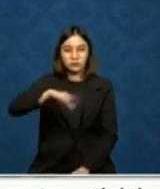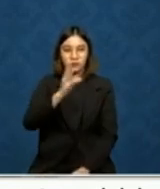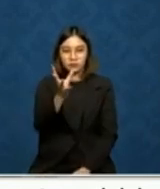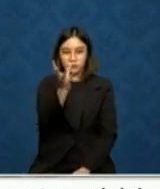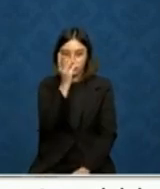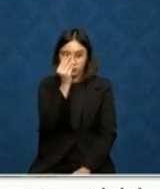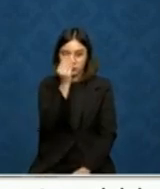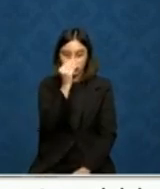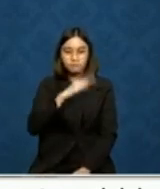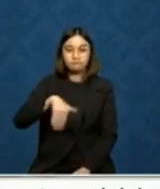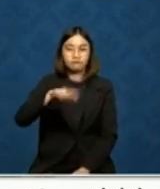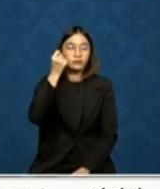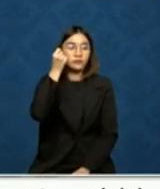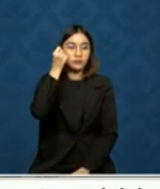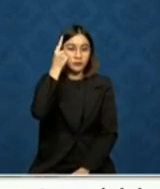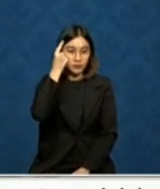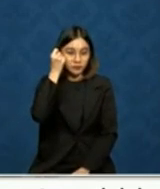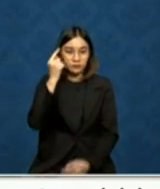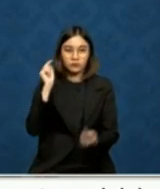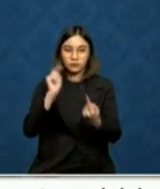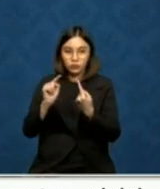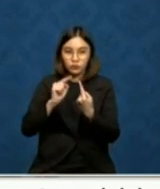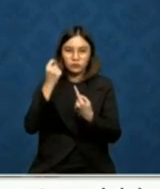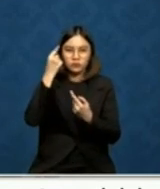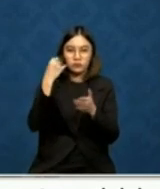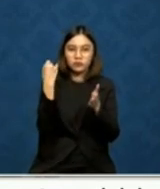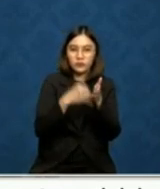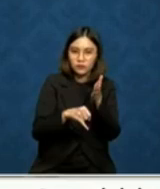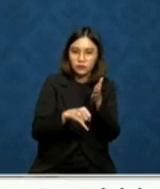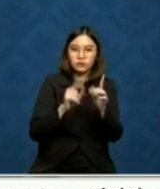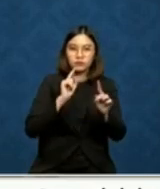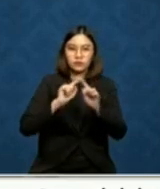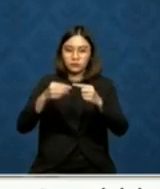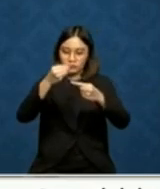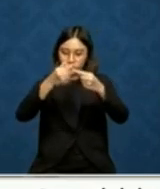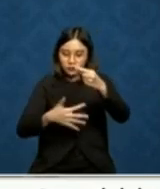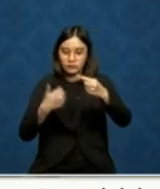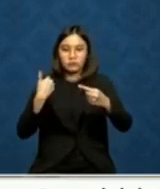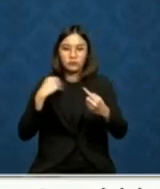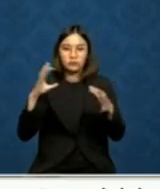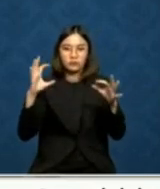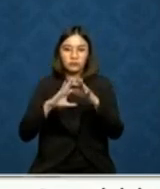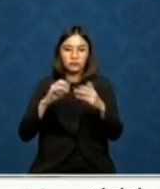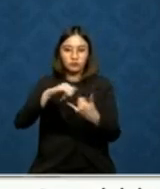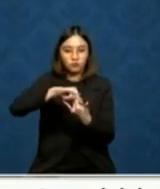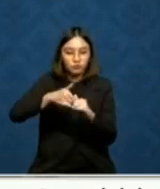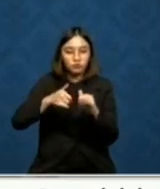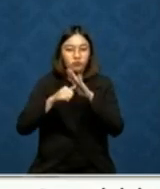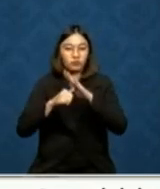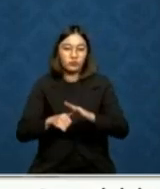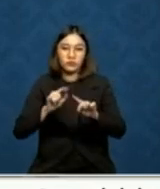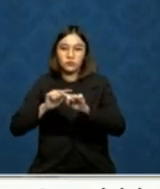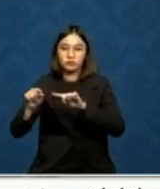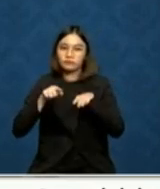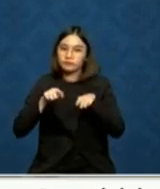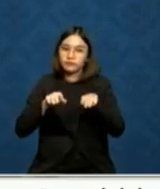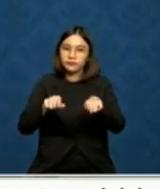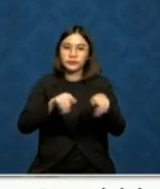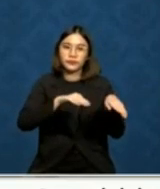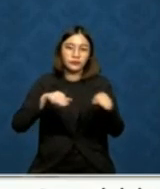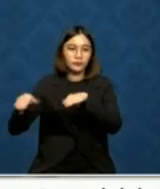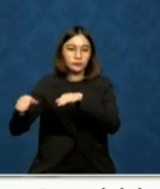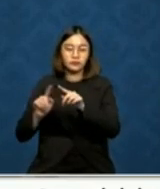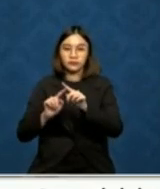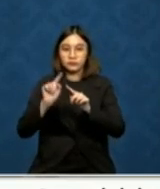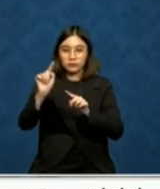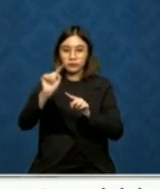านมาเข้าใจนะคะถึงความเข้าใจผิดหลายประการเกี่ยวกับการคุกคามทางเพศไปพร้อมๆกันเลยค่ะประ